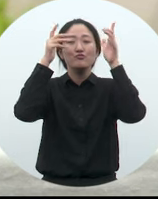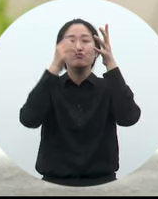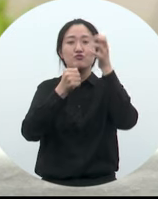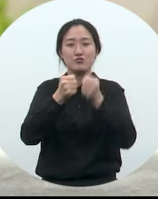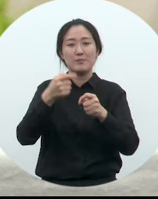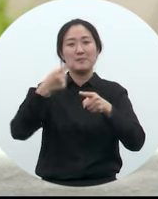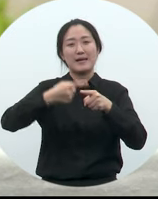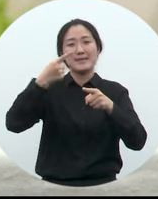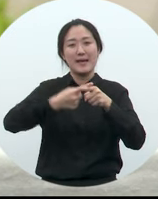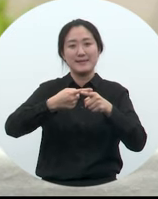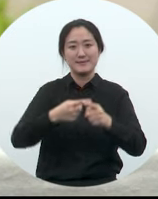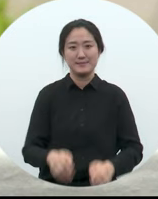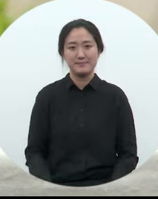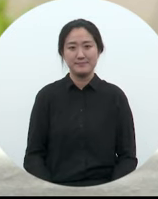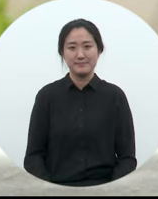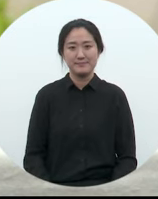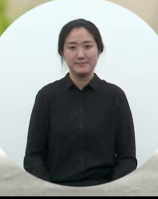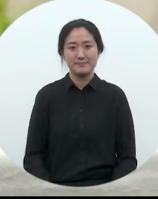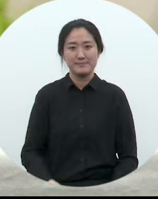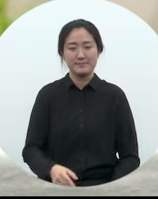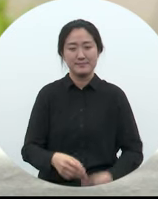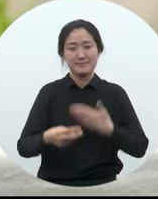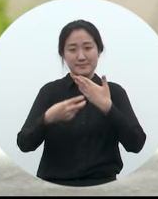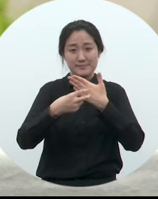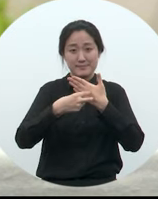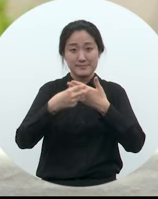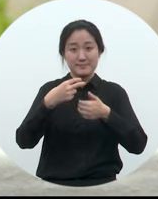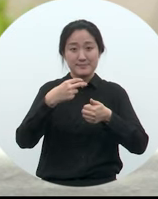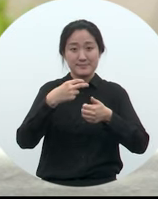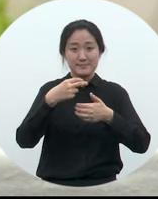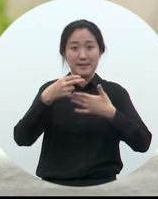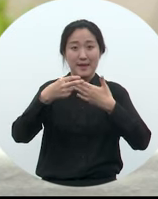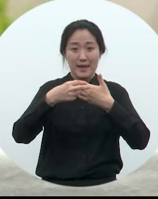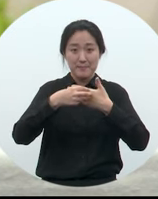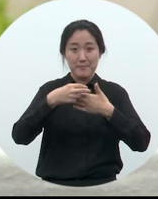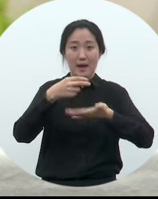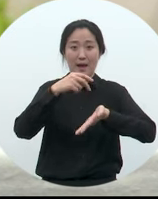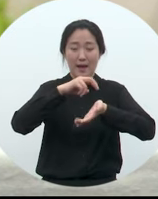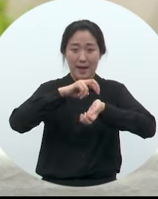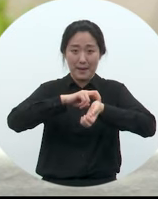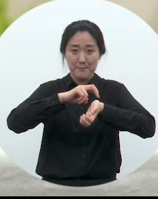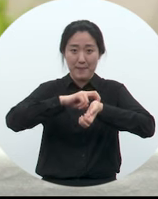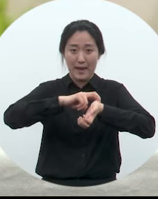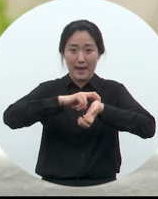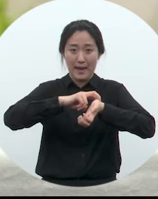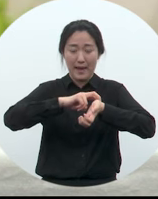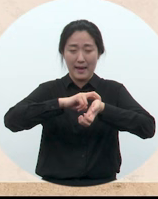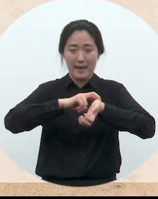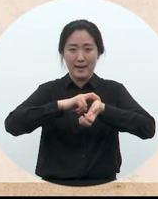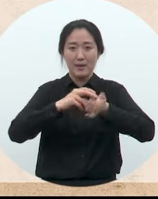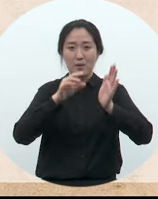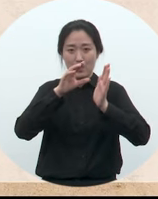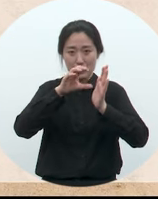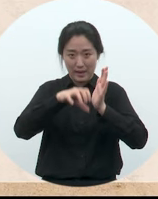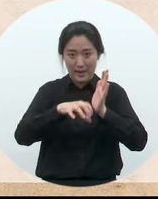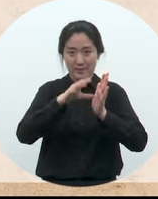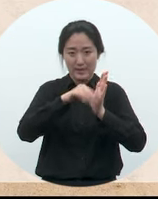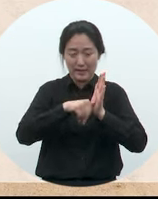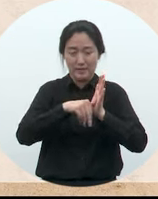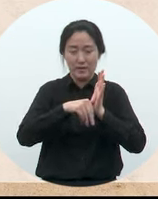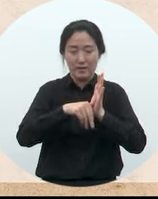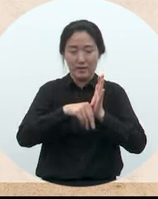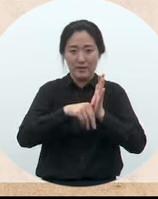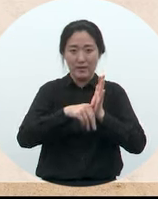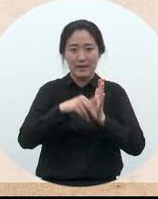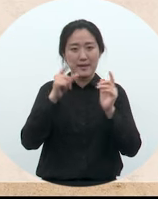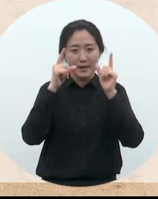우유다 이렇게 얘기를 합니다. 한방에서는 옛날부터 굴을 약재로 많이 써왔습니다. 밤에 잠을 잘